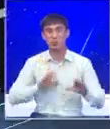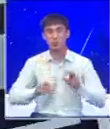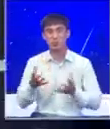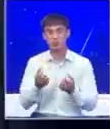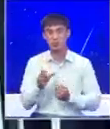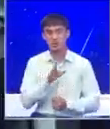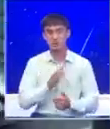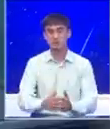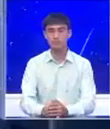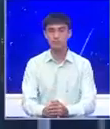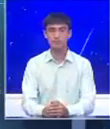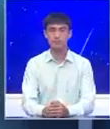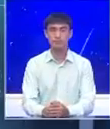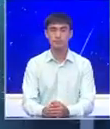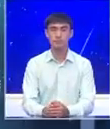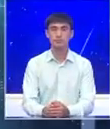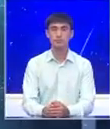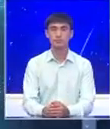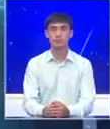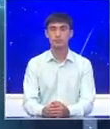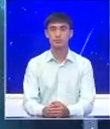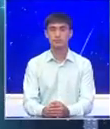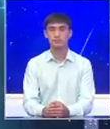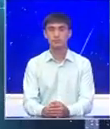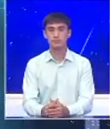Белова, Диана Турлыбек, Ерлан Азамбай, телеканал ЖТСУ.